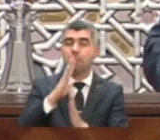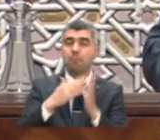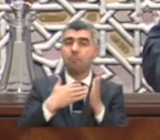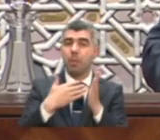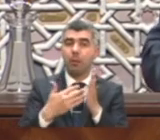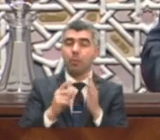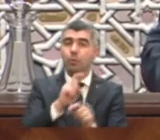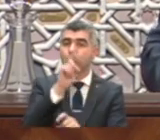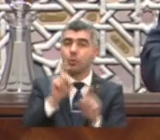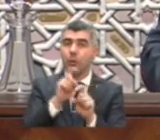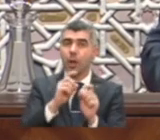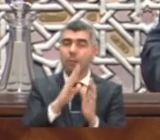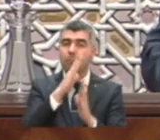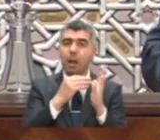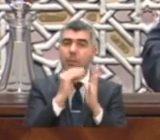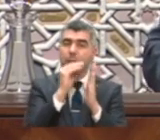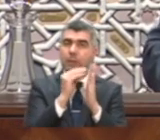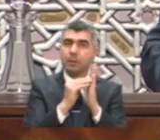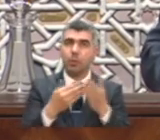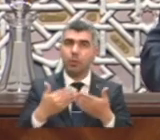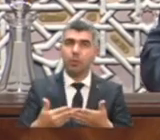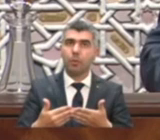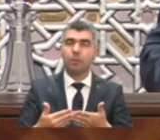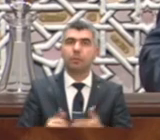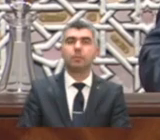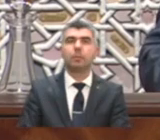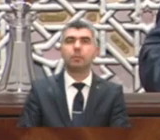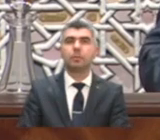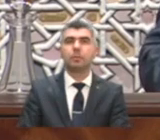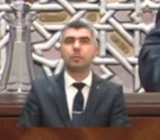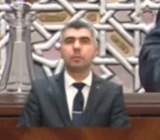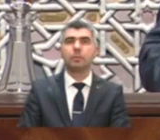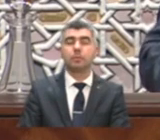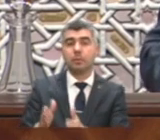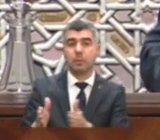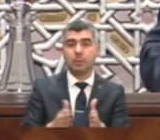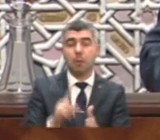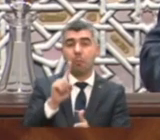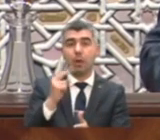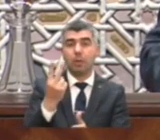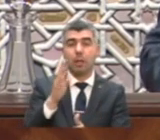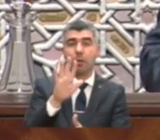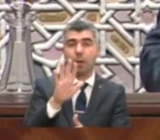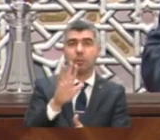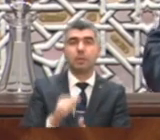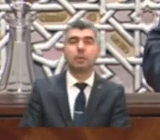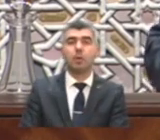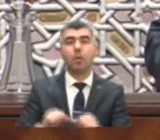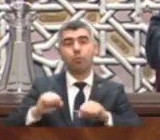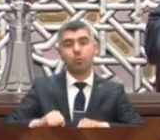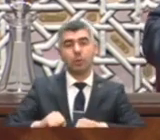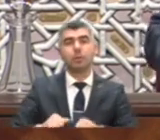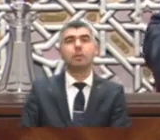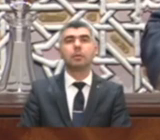طرح جميع الأسئلة المدرجة في جدول أعمالنا، ونمر إلى المادة 152 من النظام الداخلي لمجلسنا